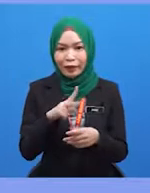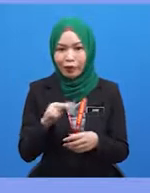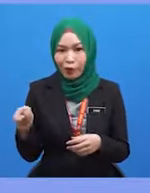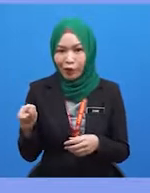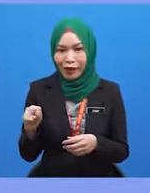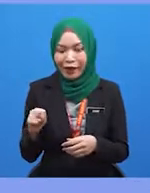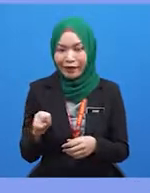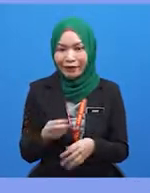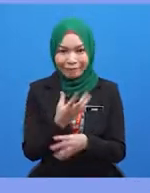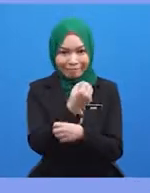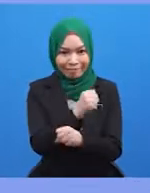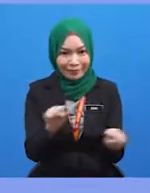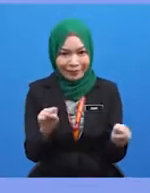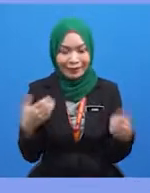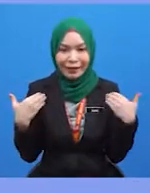ada,